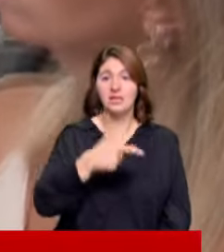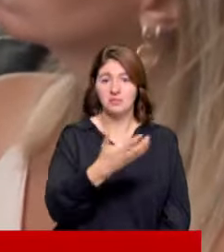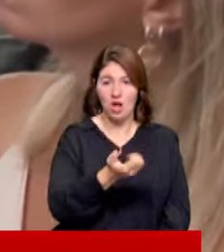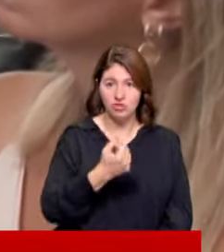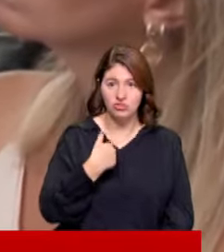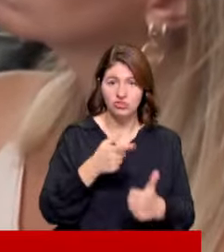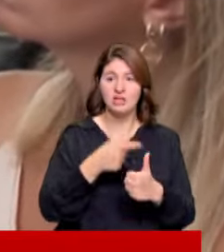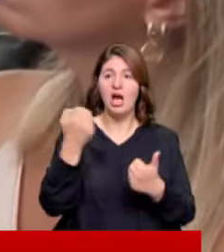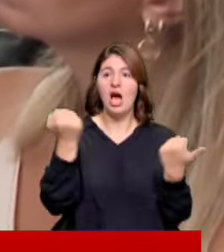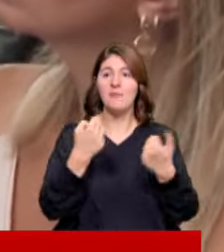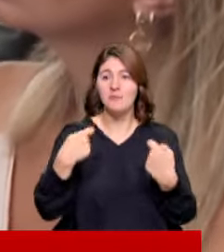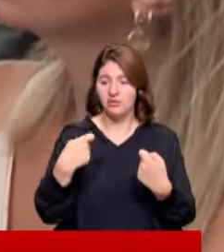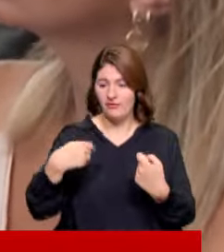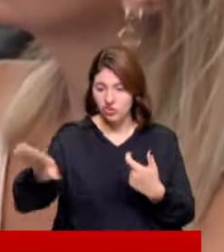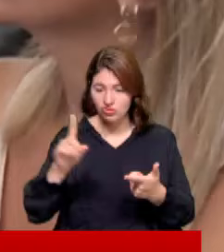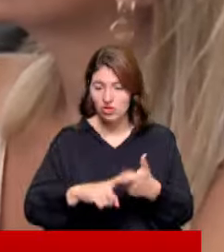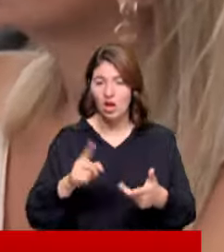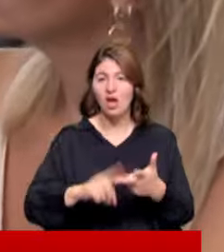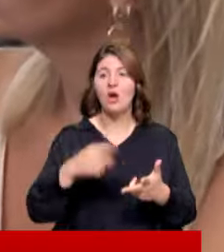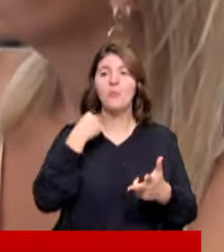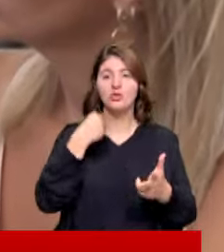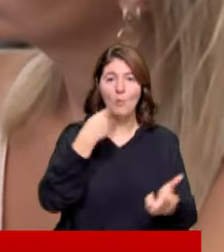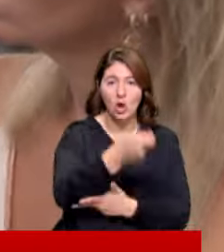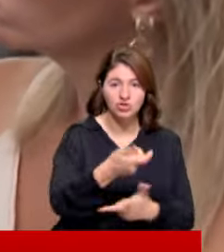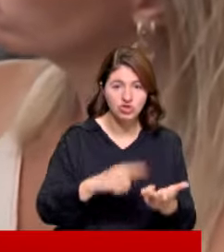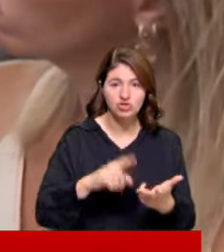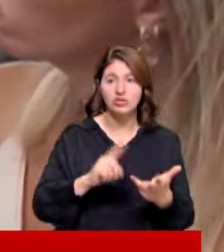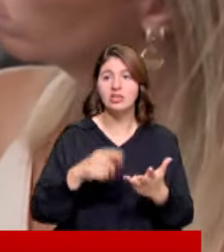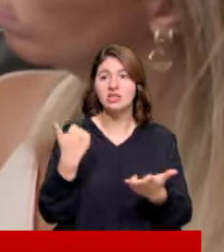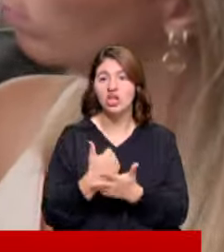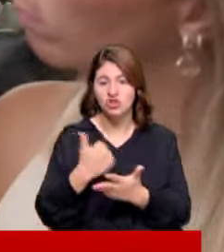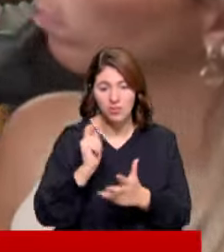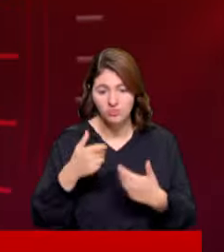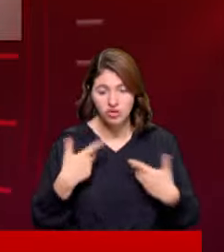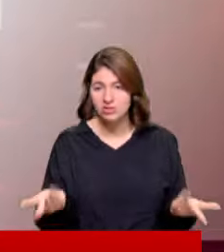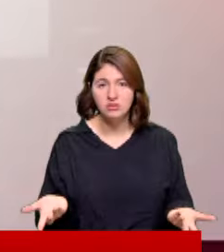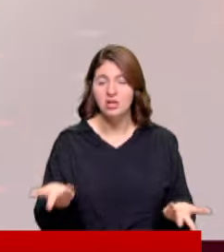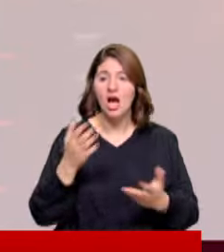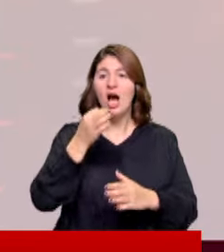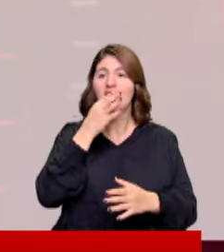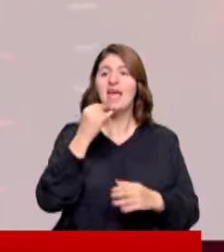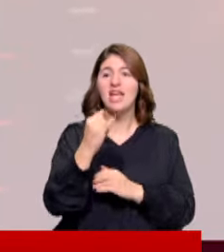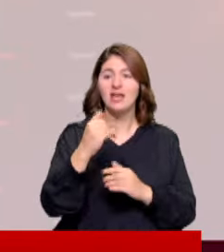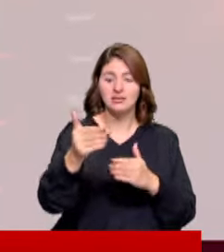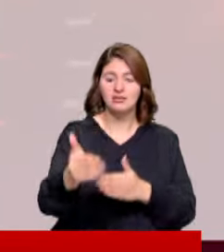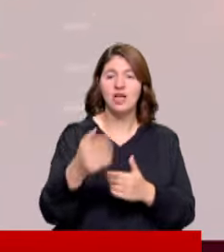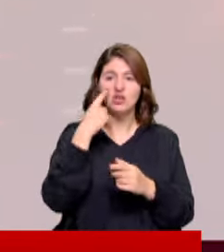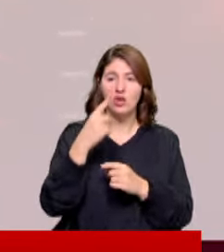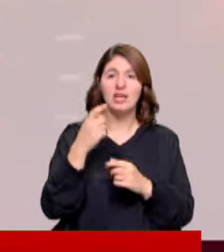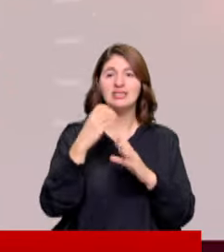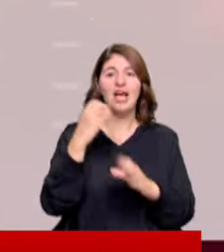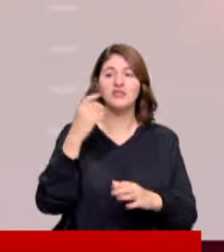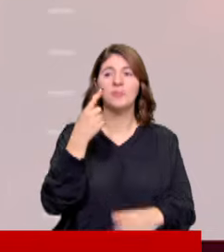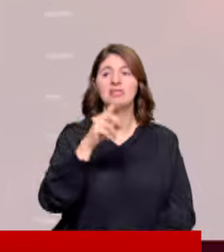alacağız? Aracımızın giderlerini mi karşılayacağız? Borcumuzu mu ödeyeceğiz? Geçimimizi mi sağlayacağız? Ankara'da en yakın mesafe servis ücretinin